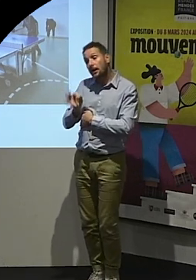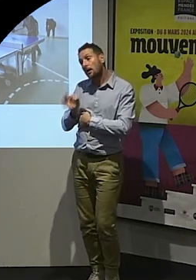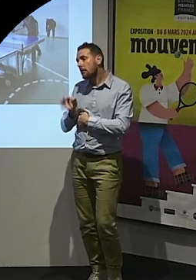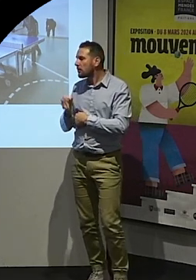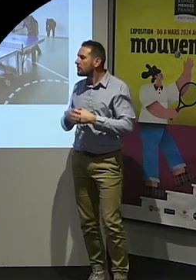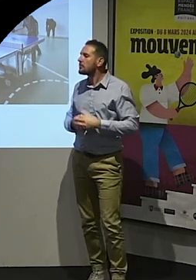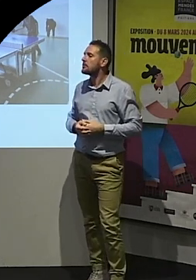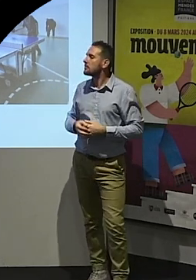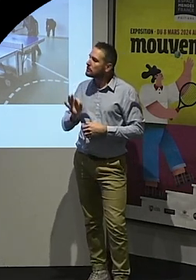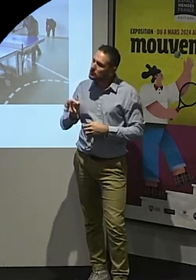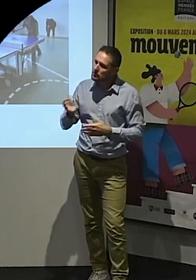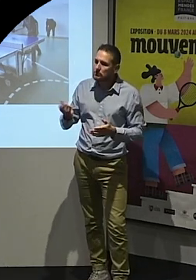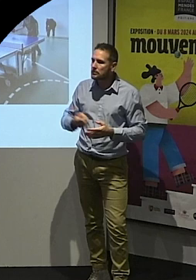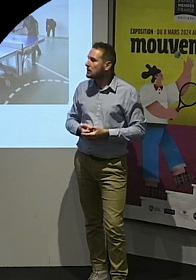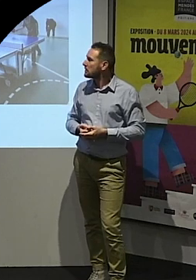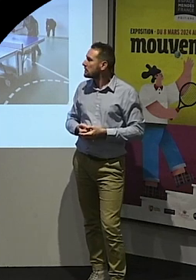différent.